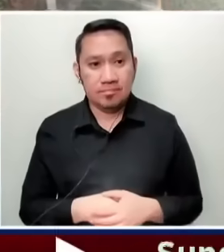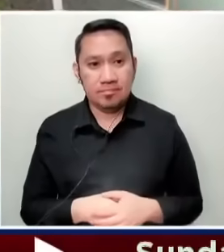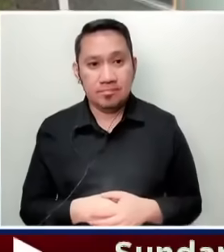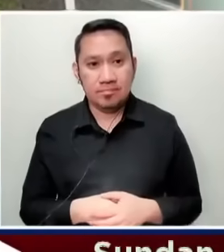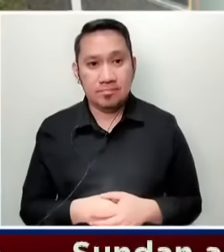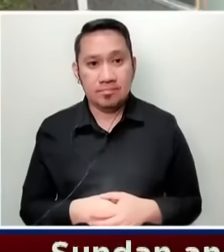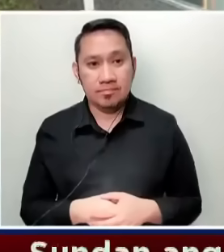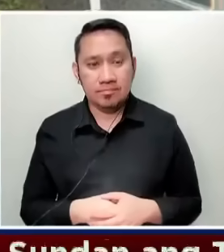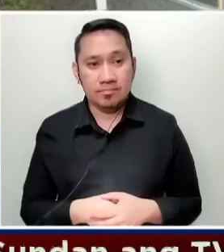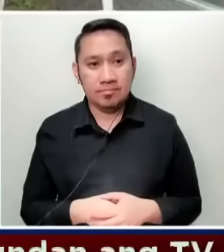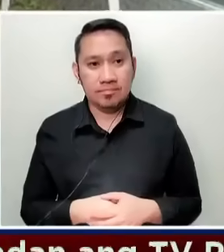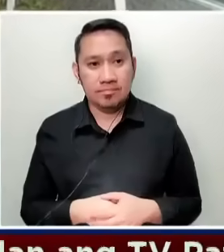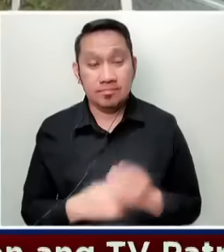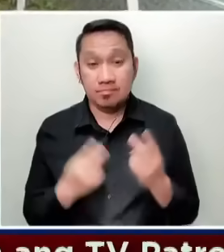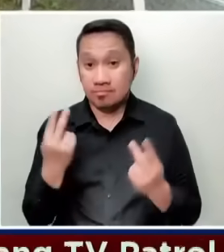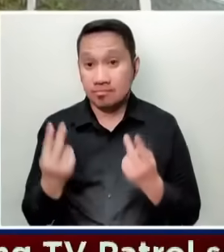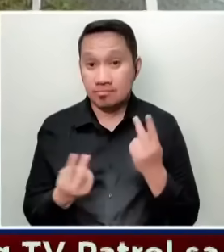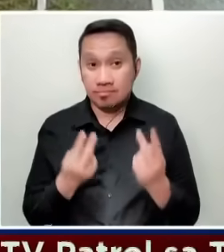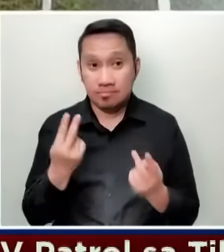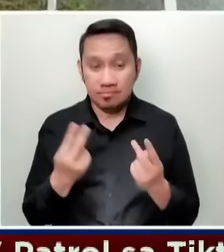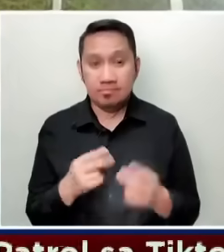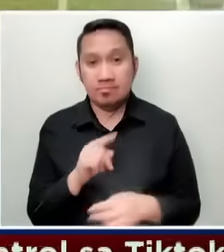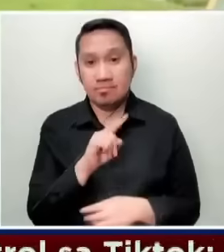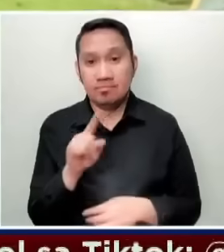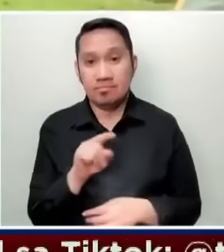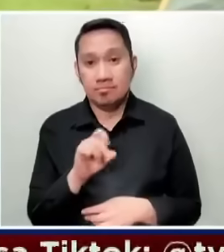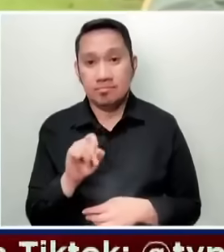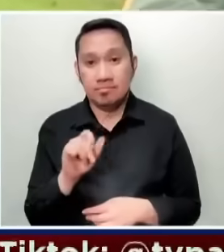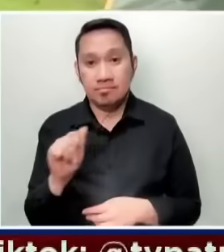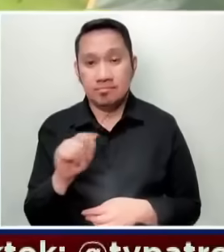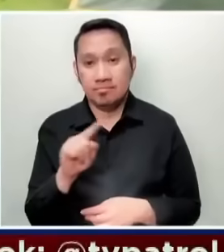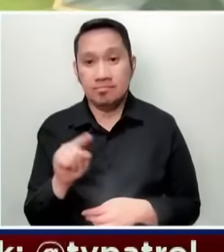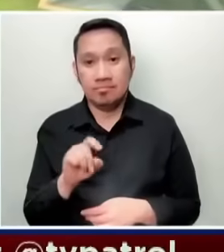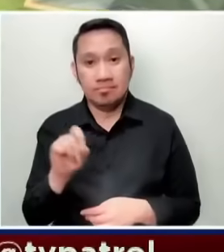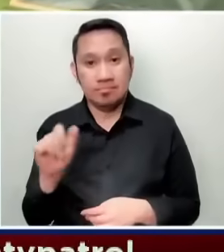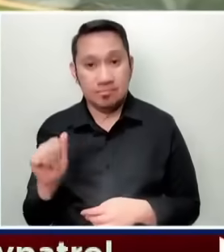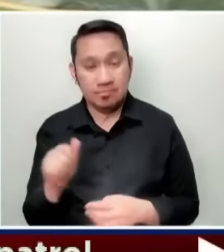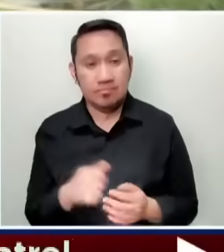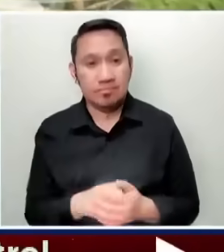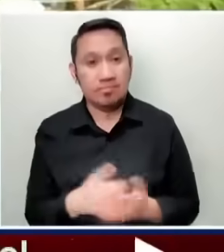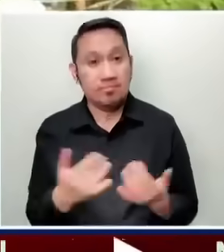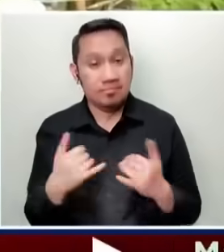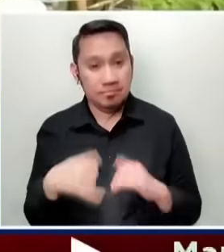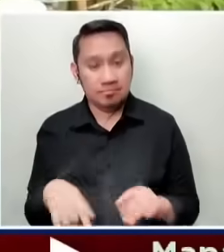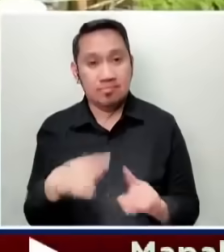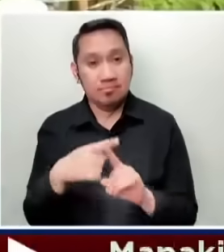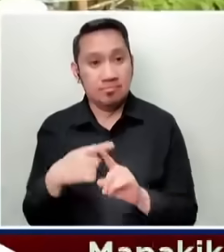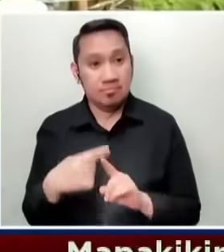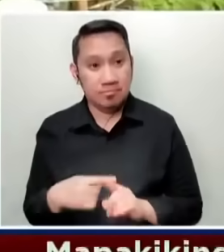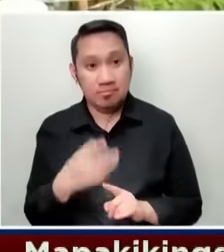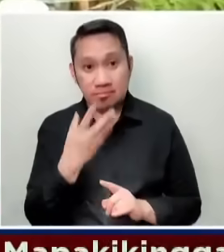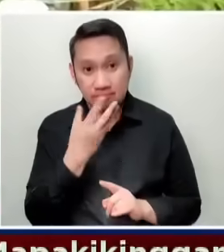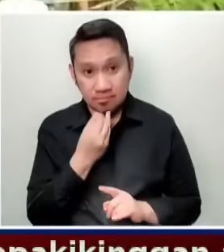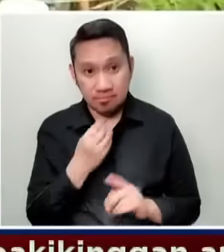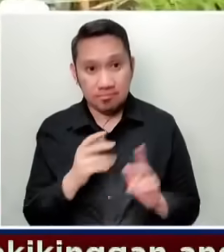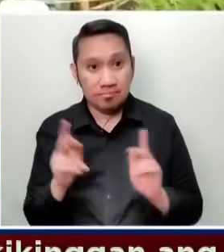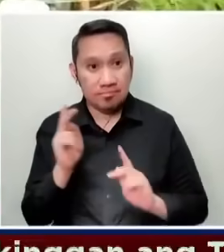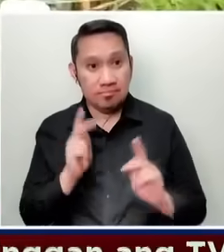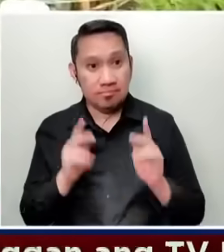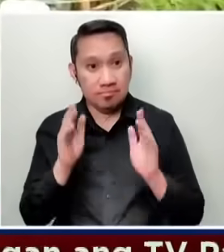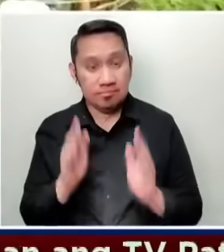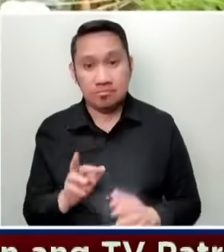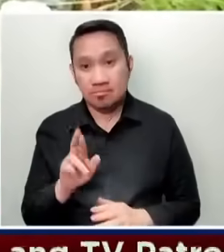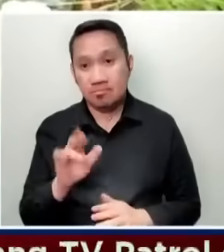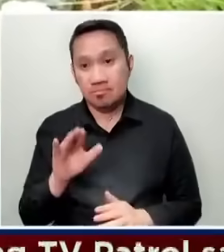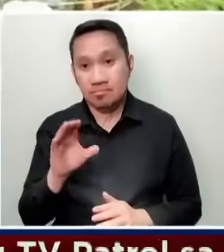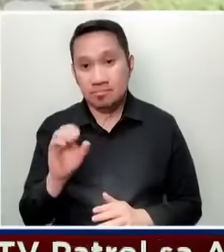City. Dinalaw na rin siya ni Shasha Padilla. Sa Heritage Park din nakahimlay ang total performer at macho guwapito na si